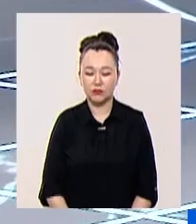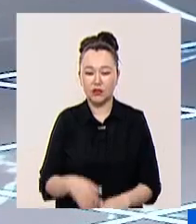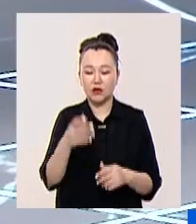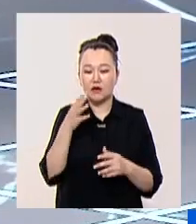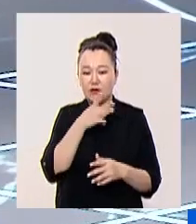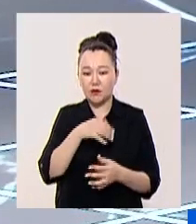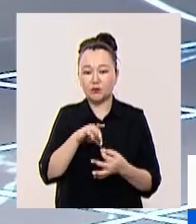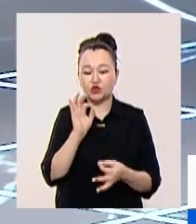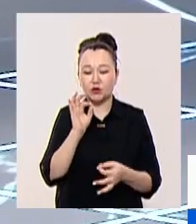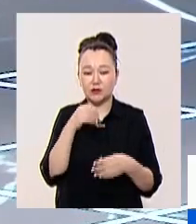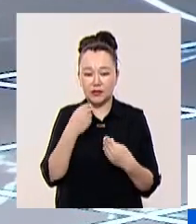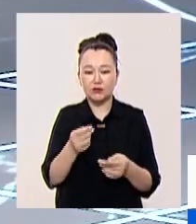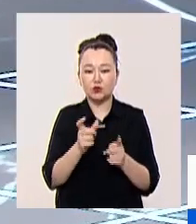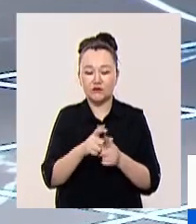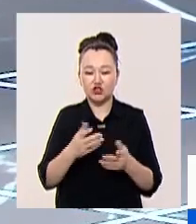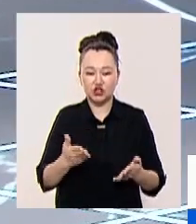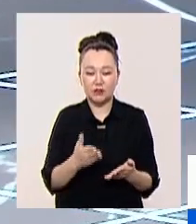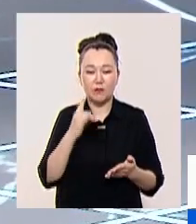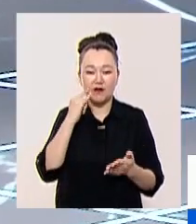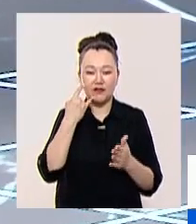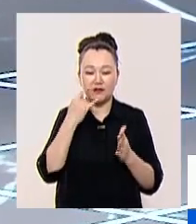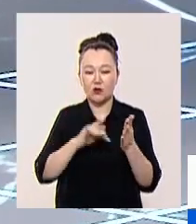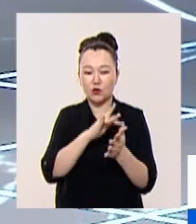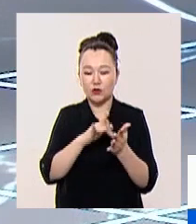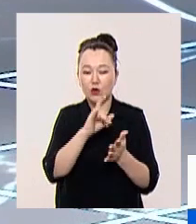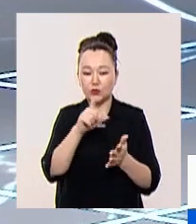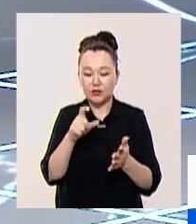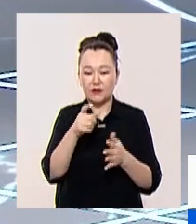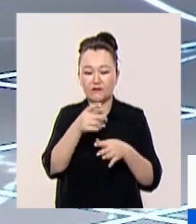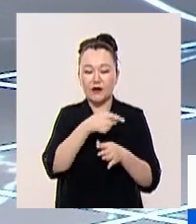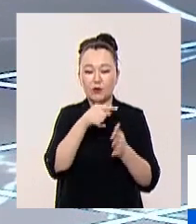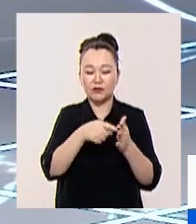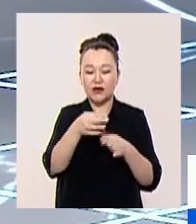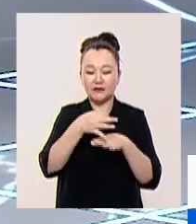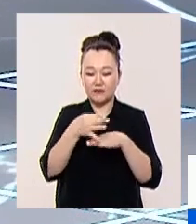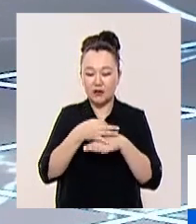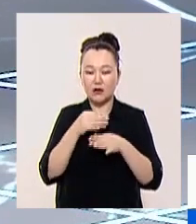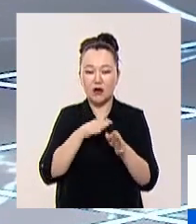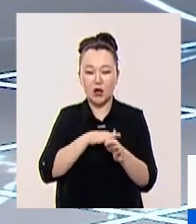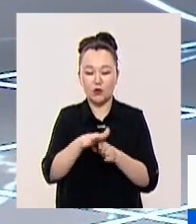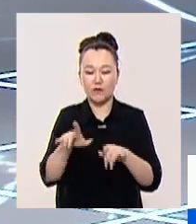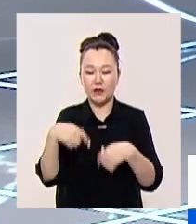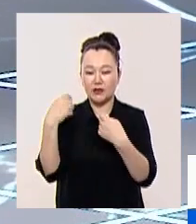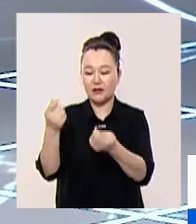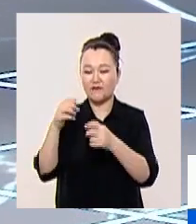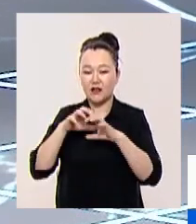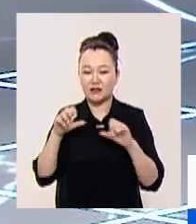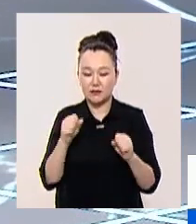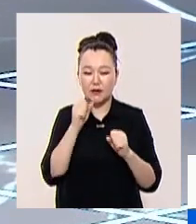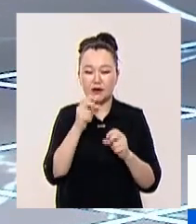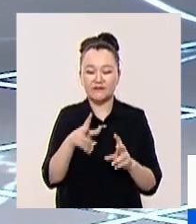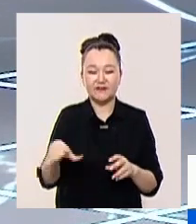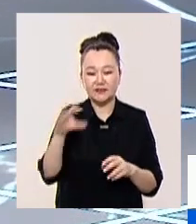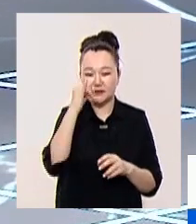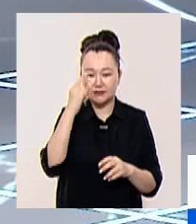Пришло время дать слово жителям Павлодара. Мы получили вопросы от горожан и теперь готовы переадресовать их властям. Как и всех